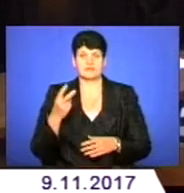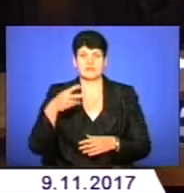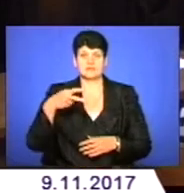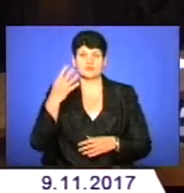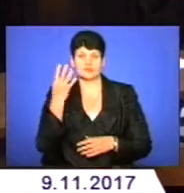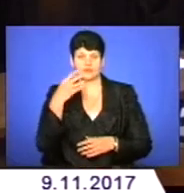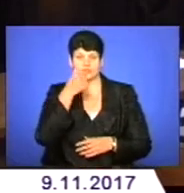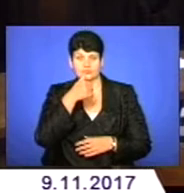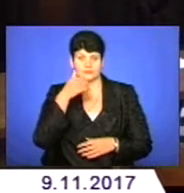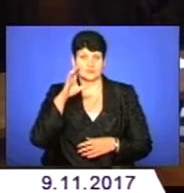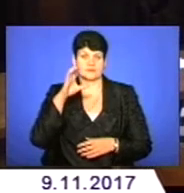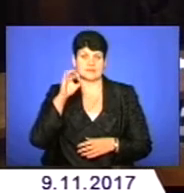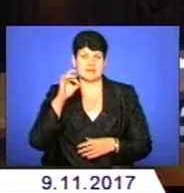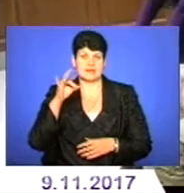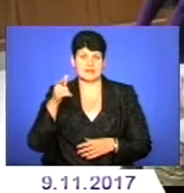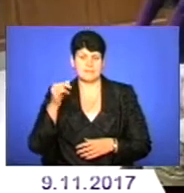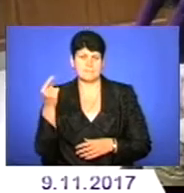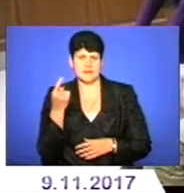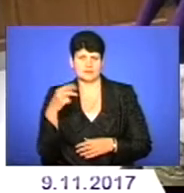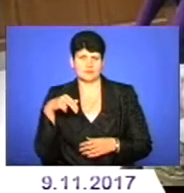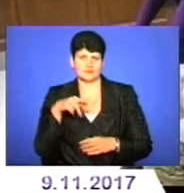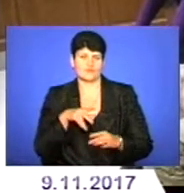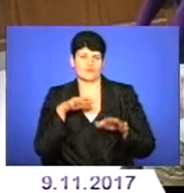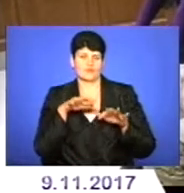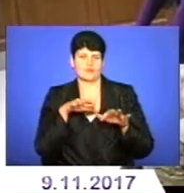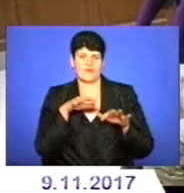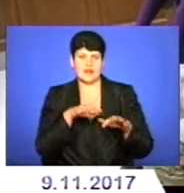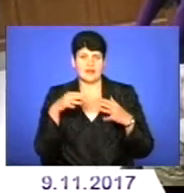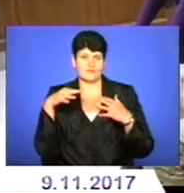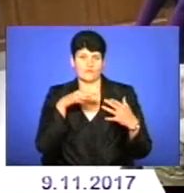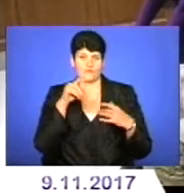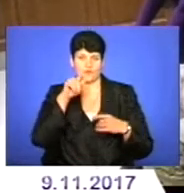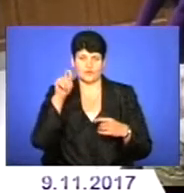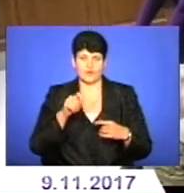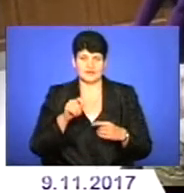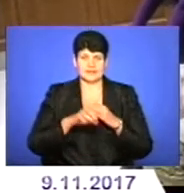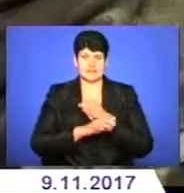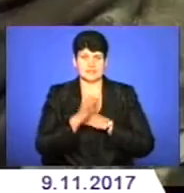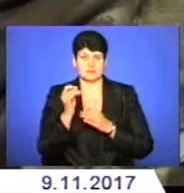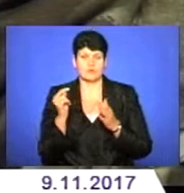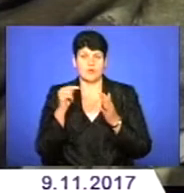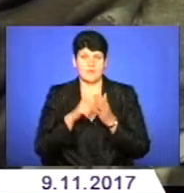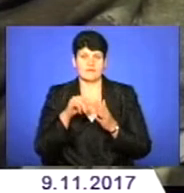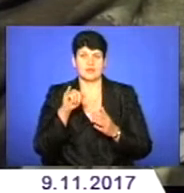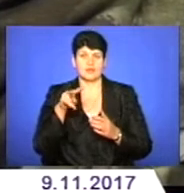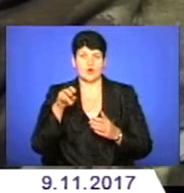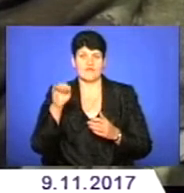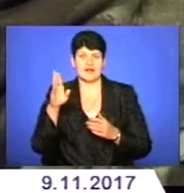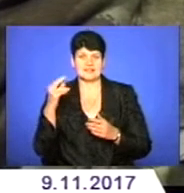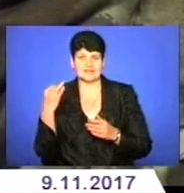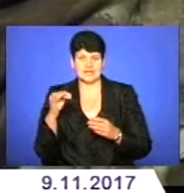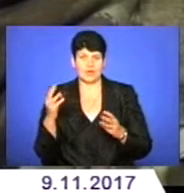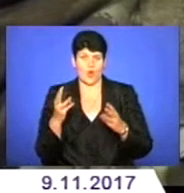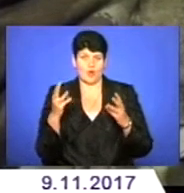24-річний Сергій – один з перших, хто пішов воювати на схід в рядах добровольців. У 2014 році потрапив в Іловайський котел, звідки йому